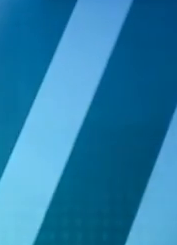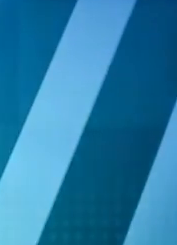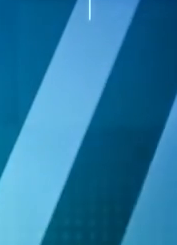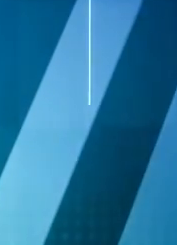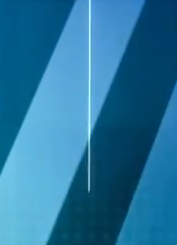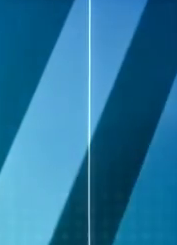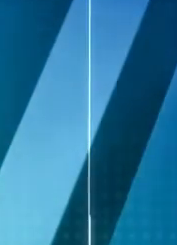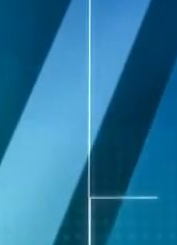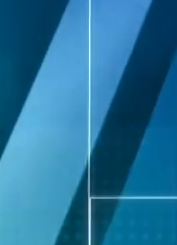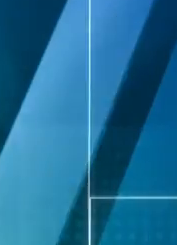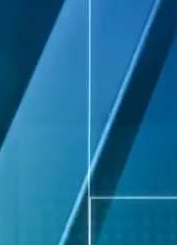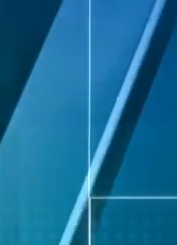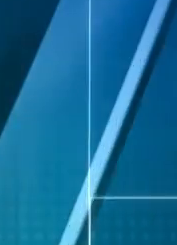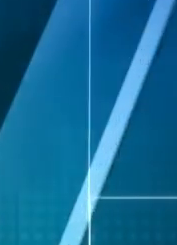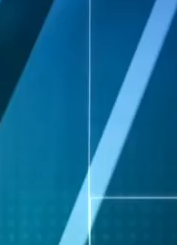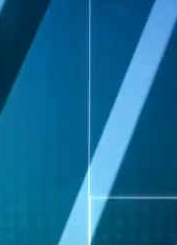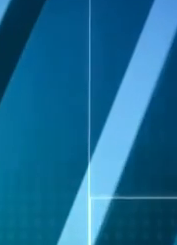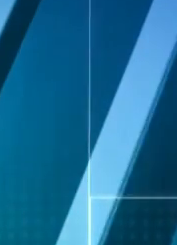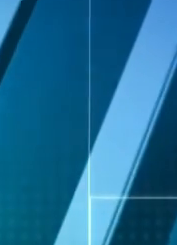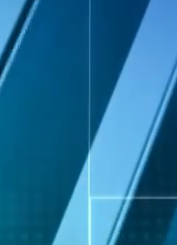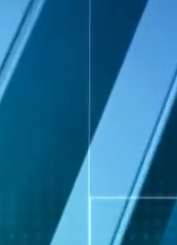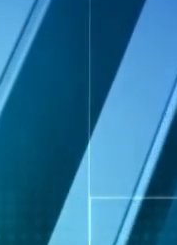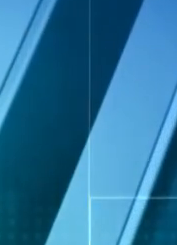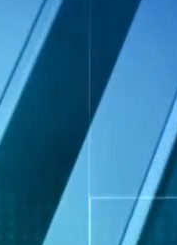МУЗЫКАЛЬНАЯ ЗАСТАВКА